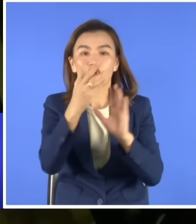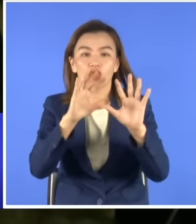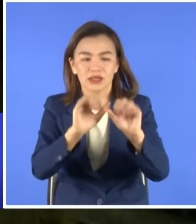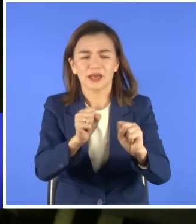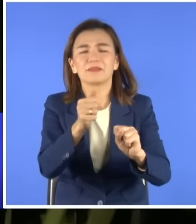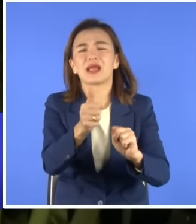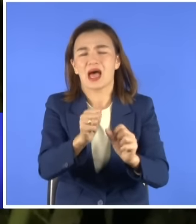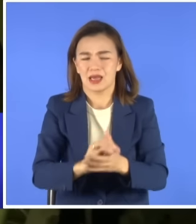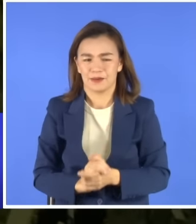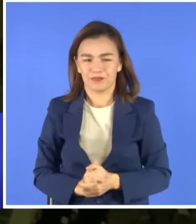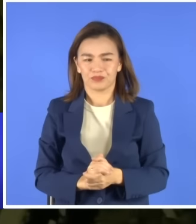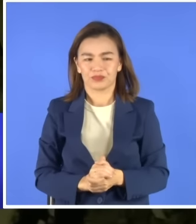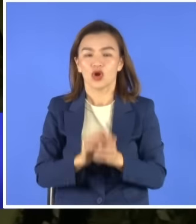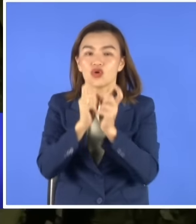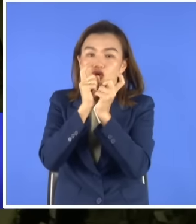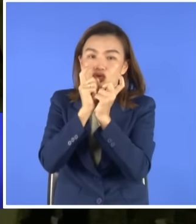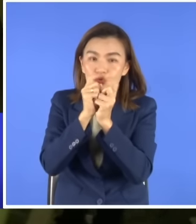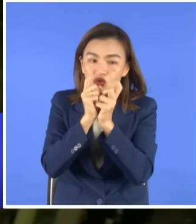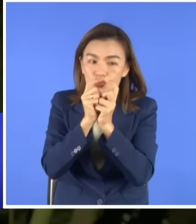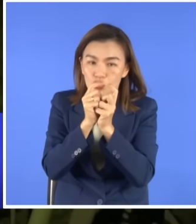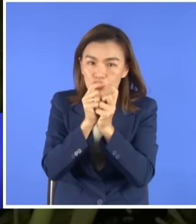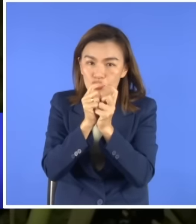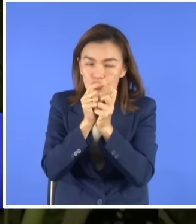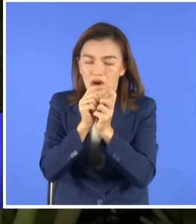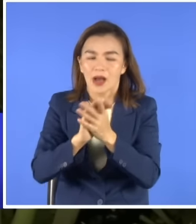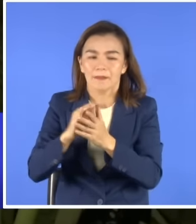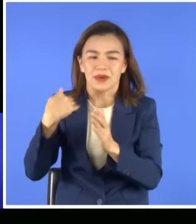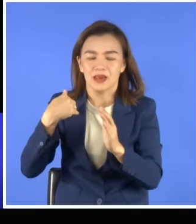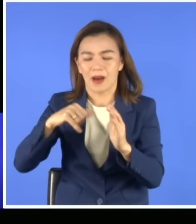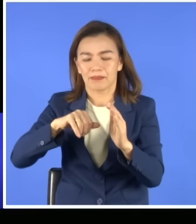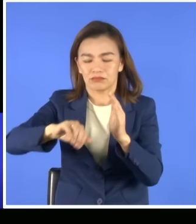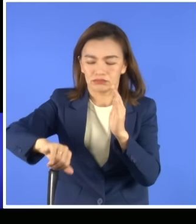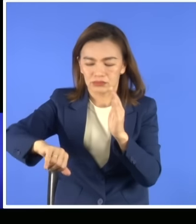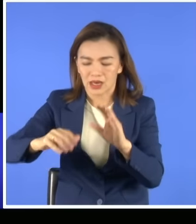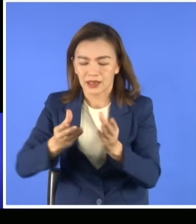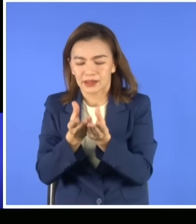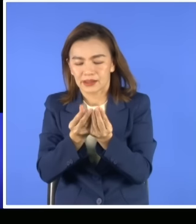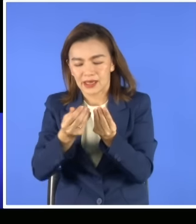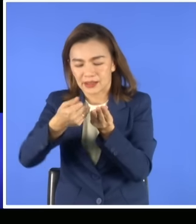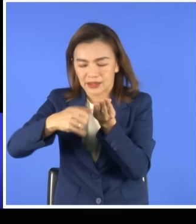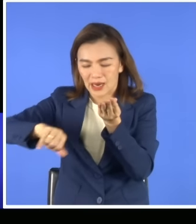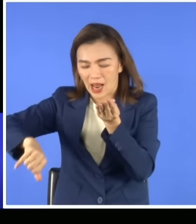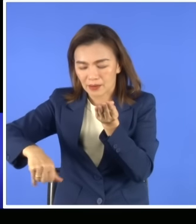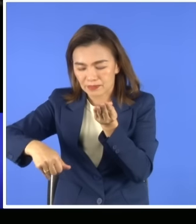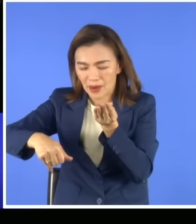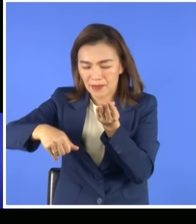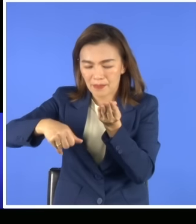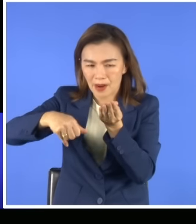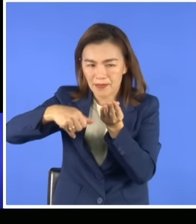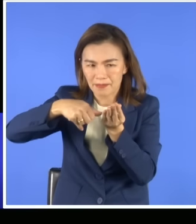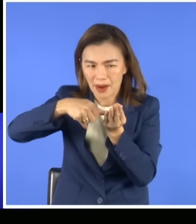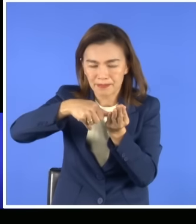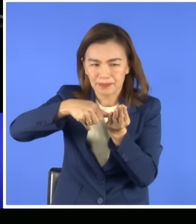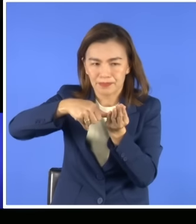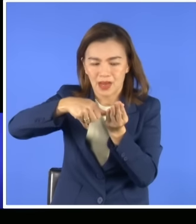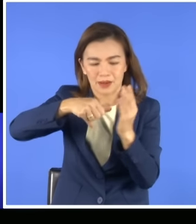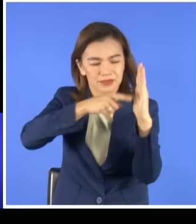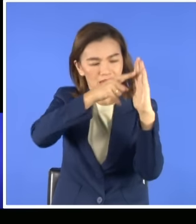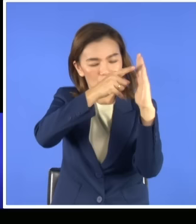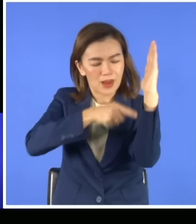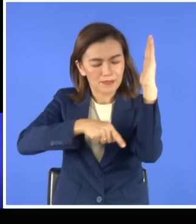คะหนูเนี่ยออกจากรูมาหาอาหารตามทางเดิมหัวหนูที่เล็กกว่าก็จะลอดเข้าไปในบ่วงก่อนเมื่อ